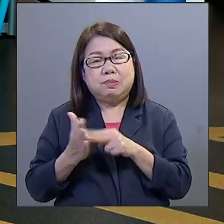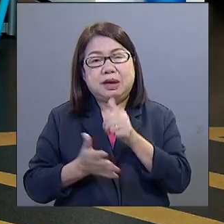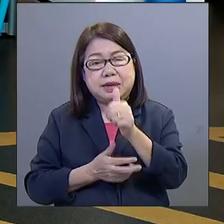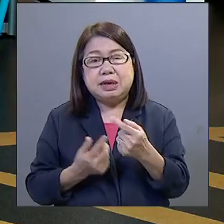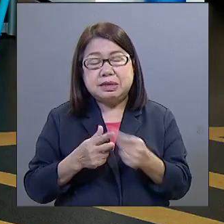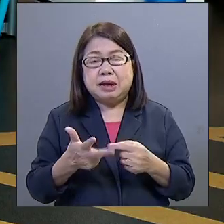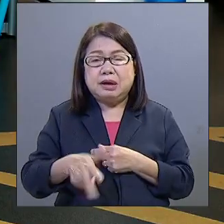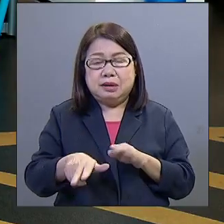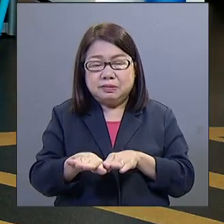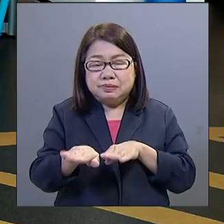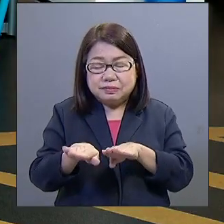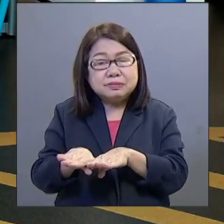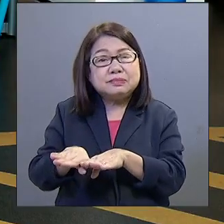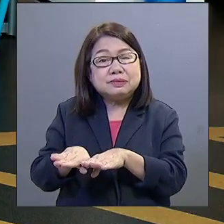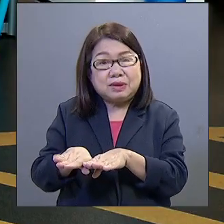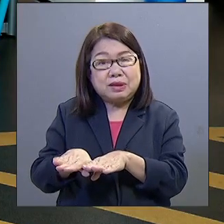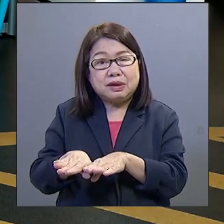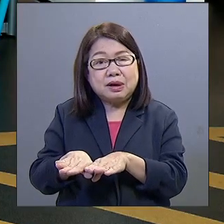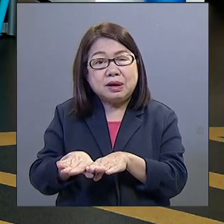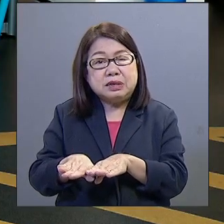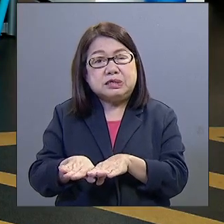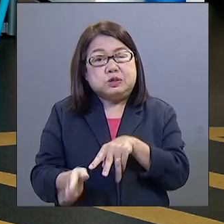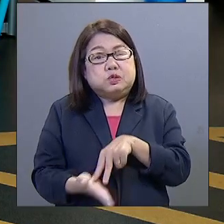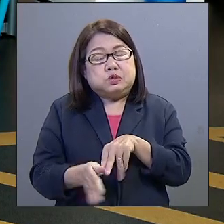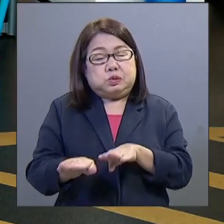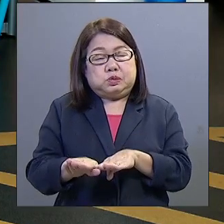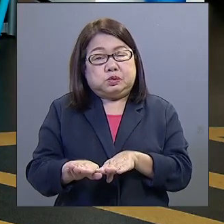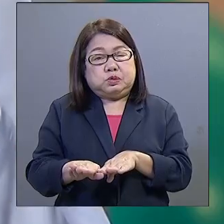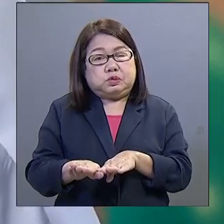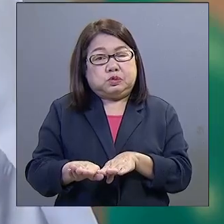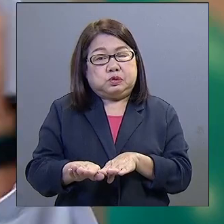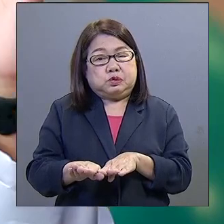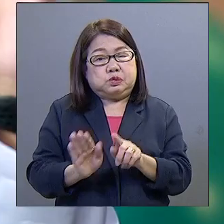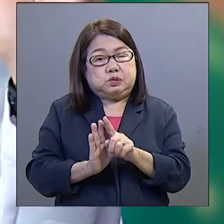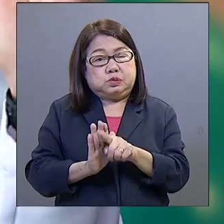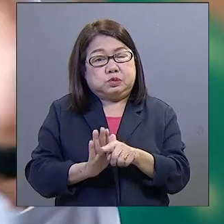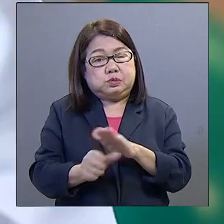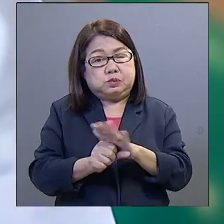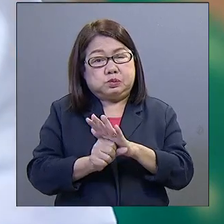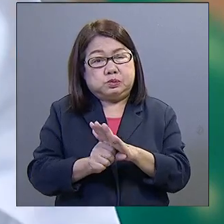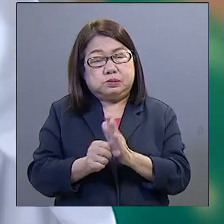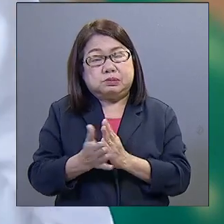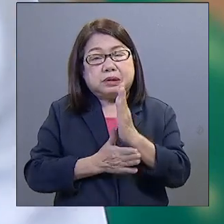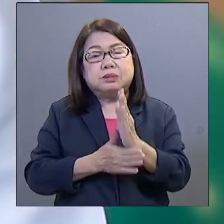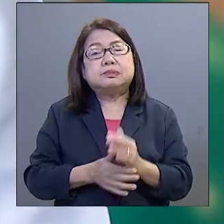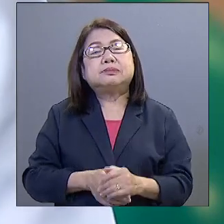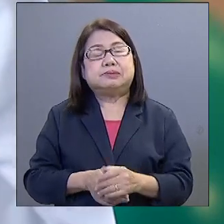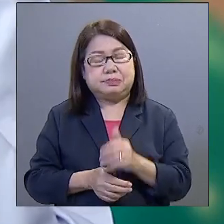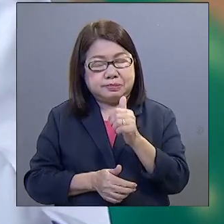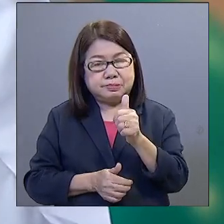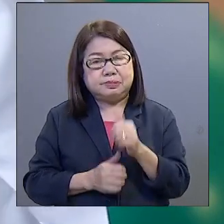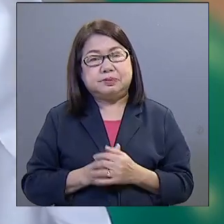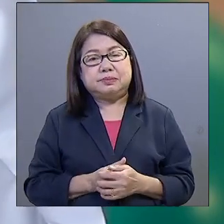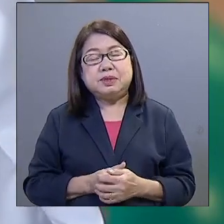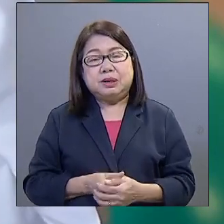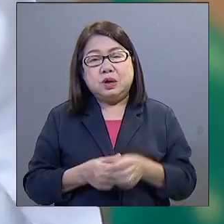ได้สักครึ่งเท้าอย่างท่าที่ยากที่สุดเมื่อกี้ทำได้ครึ่งเท้าแล้วอยู่ในเกณฑ์พอใช้เนี่ยถือว่ายังอยู่ในความแข็งแรงอยู่ในระดับที่โอเคแต่ว่